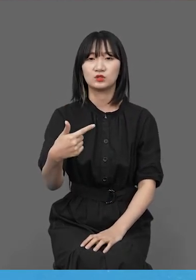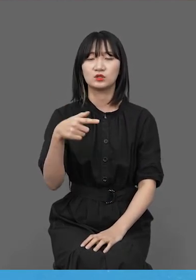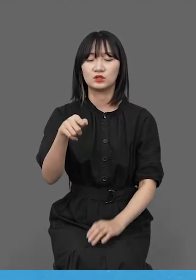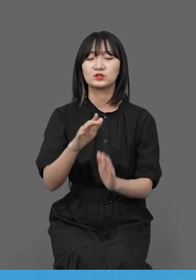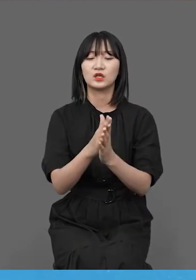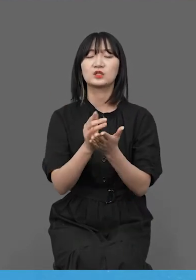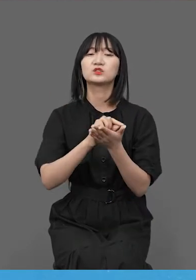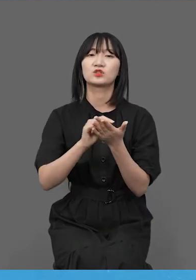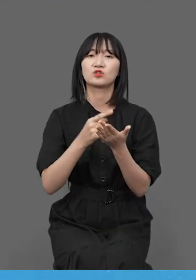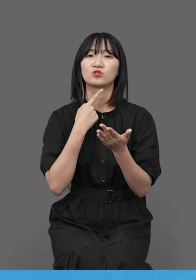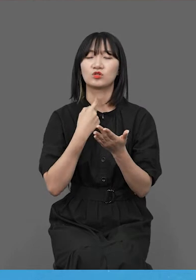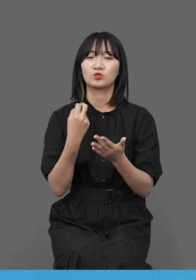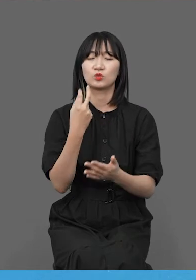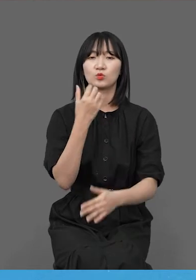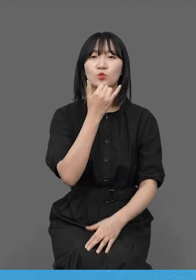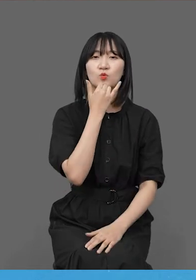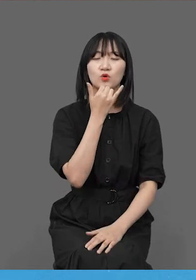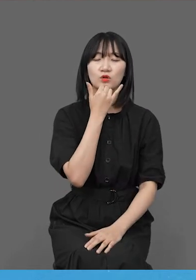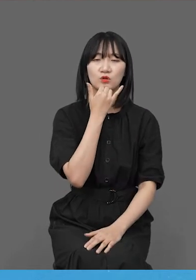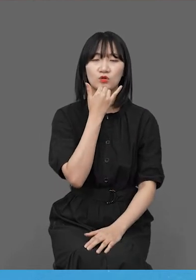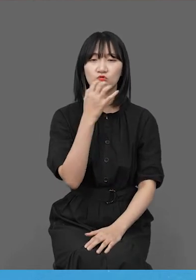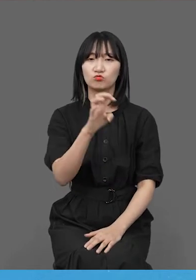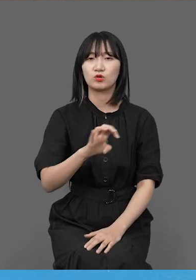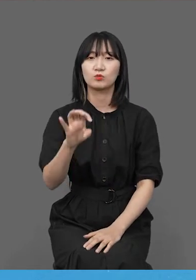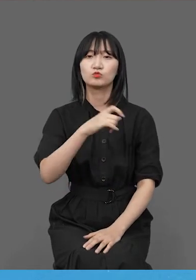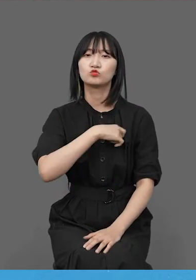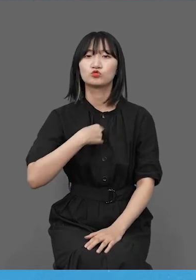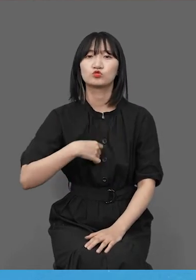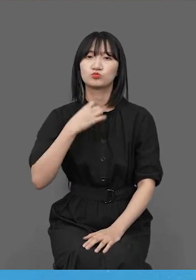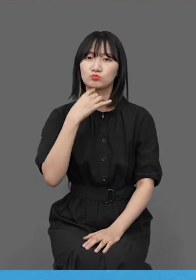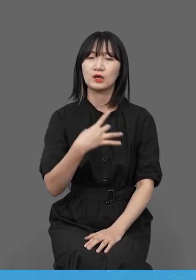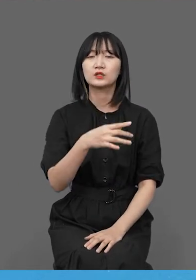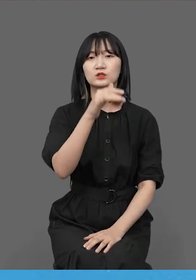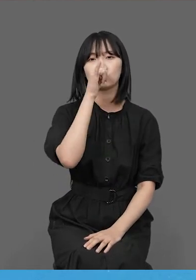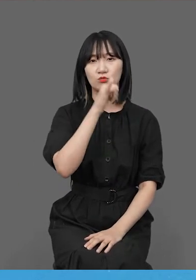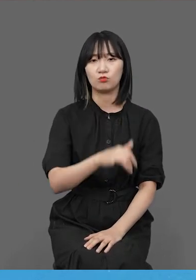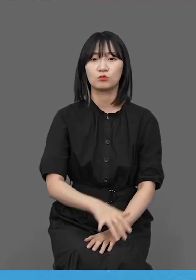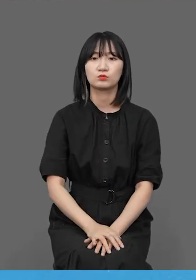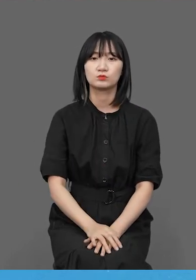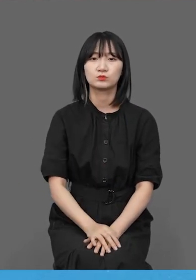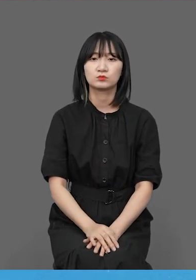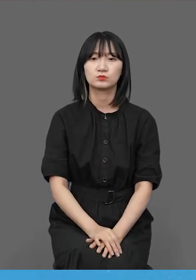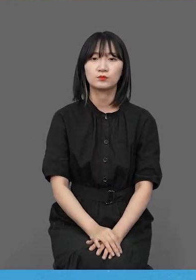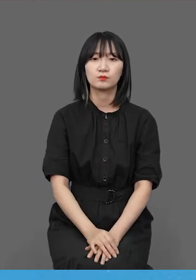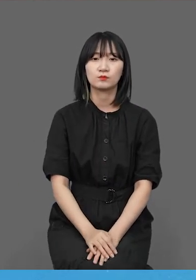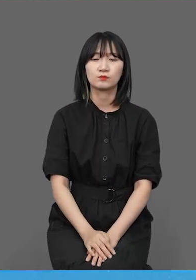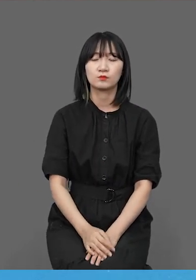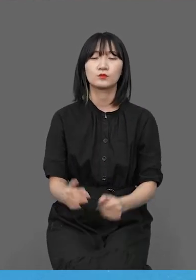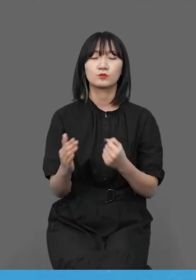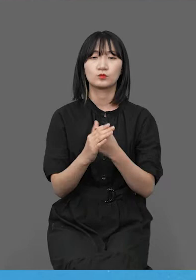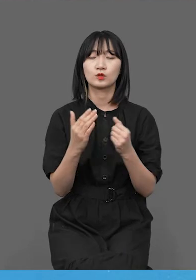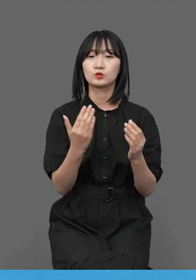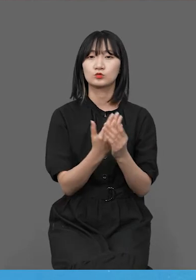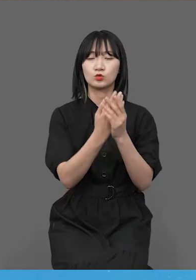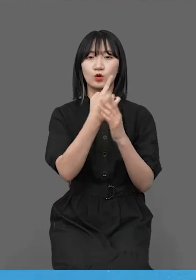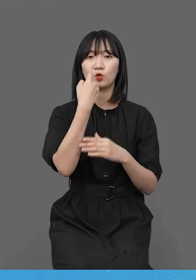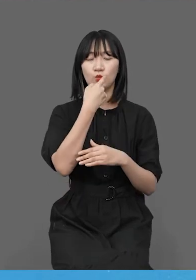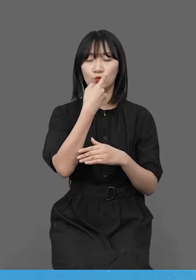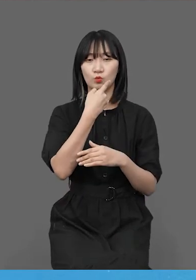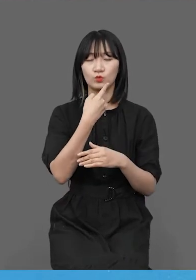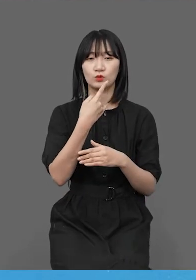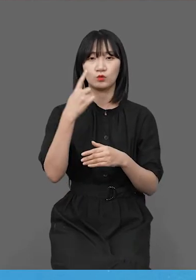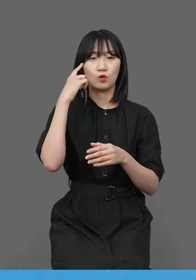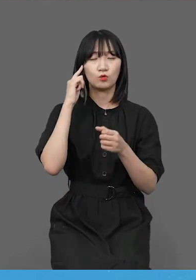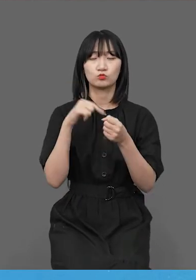지역적으로도 독일, 그 유럽, 중부 그쪽에서만 주로 나왔어요. 그래서 진화론 학자들이 시조새 화석을